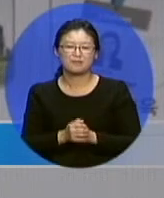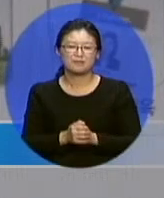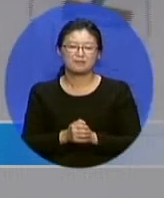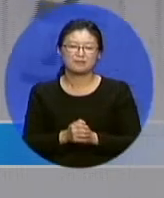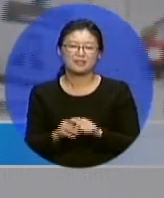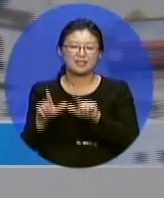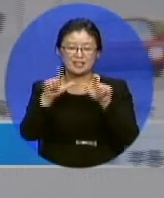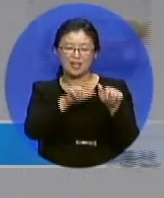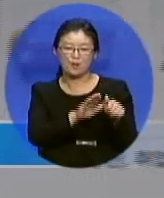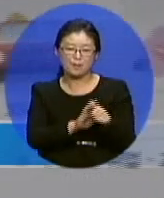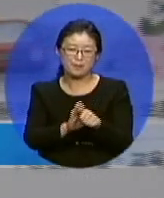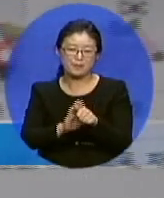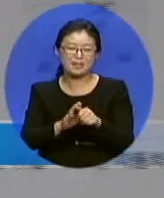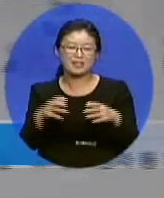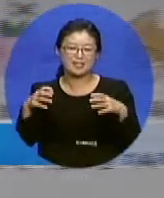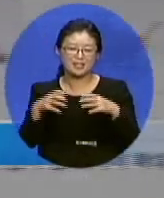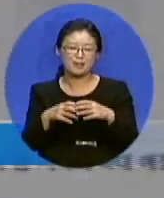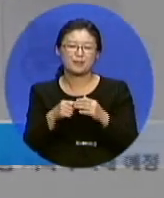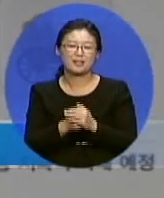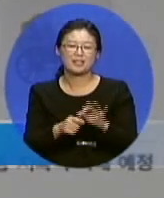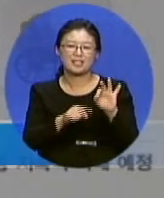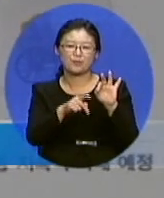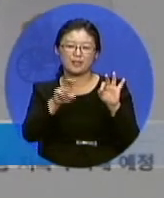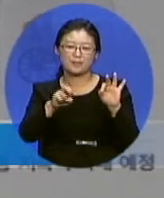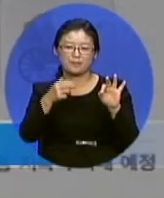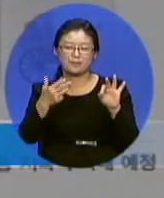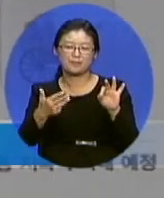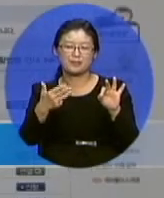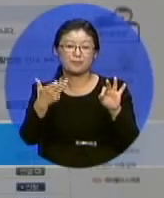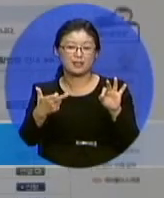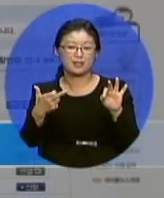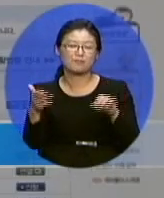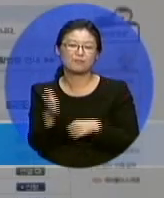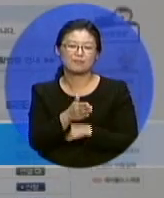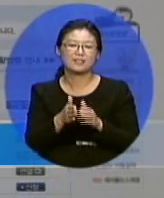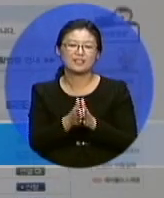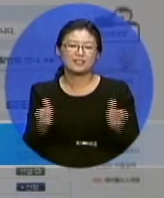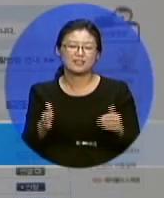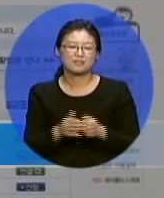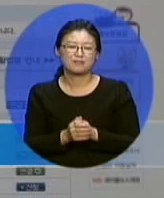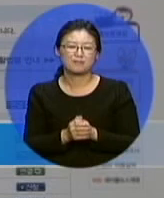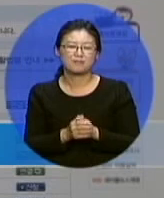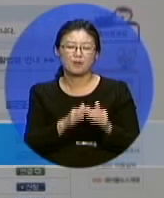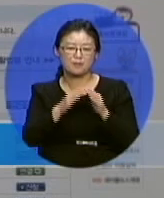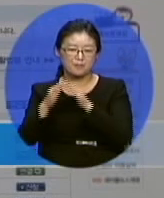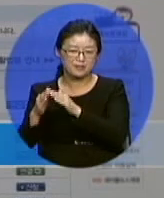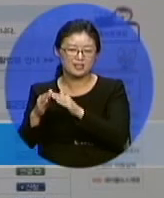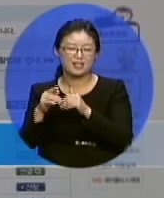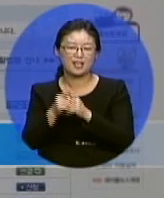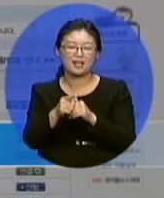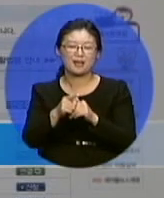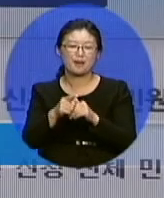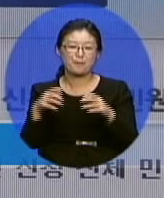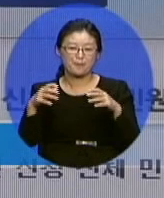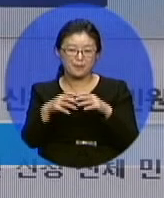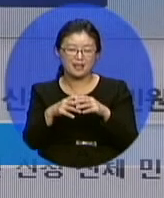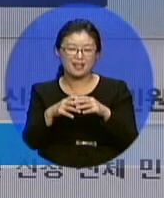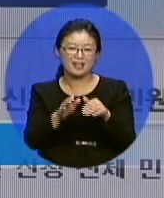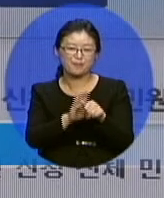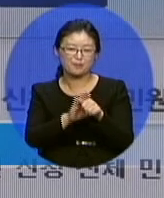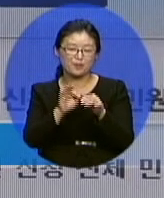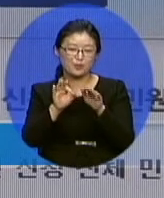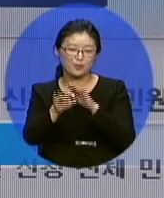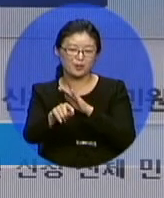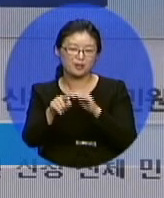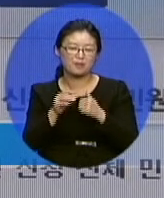생활 민원 패키지 서비스를 이달 18일부터 시작했다고 밝혔습니다. 안행부는 이사 민원 패키지를 활용하면 이사 전